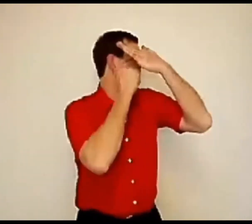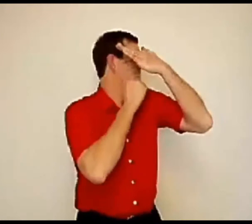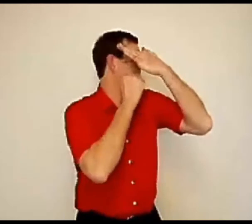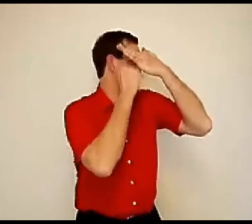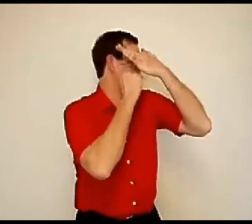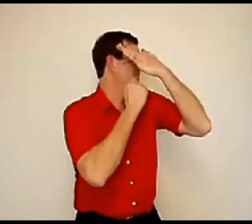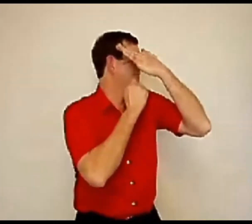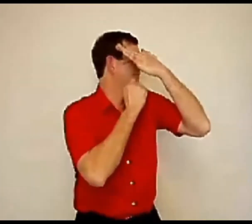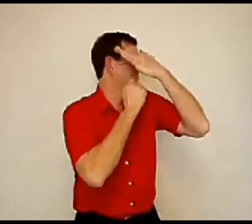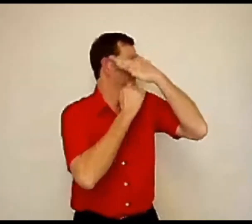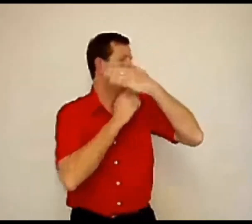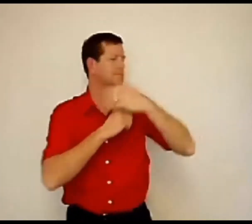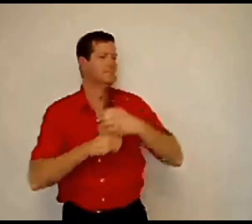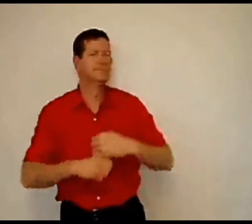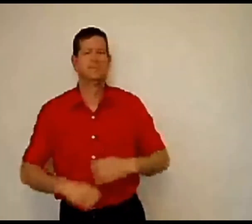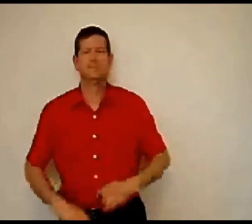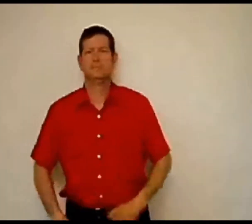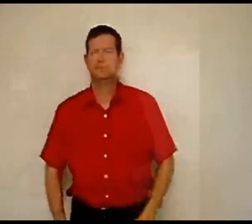Se raser.